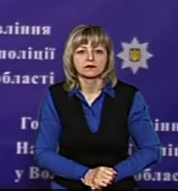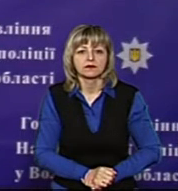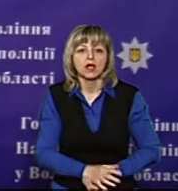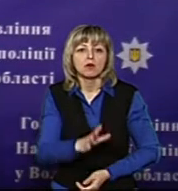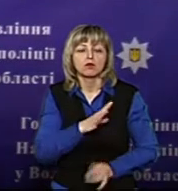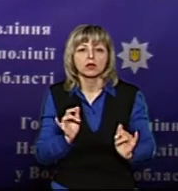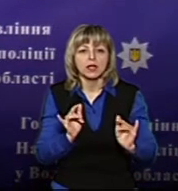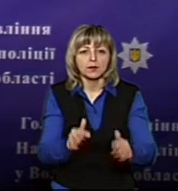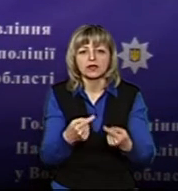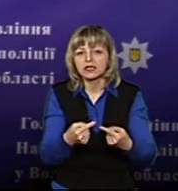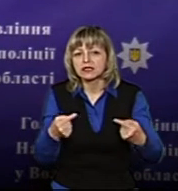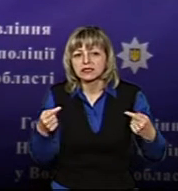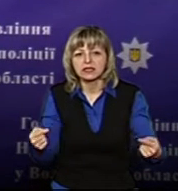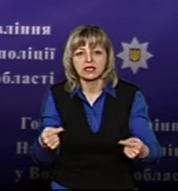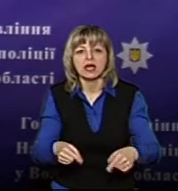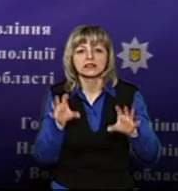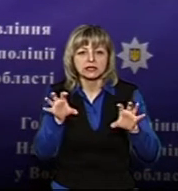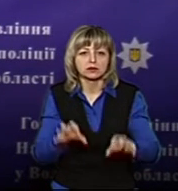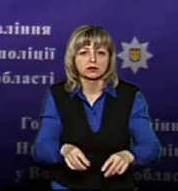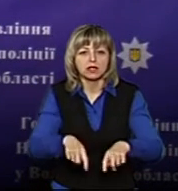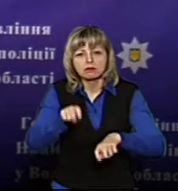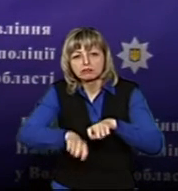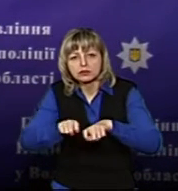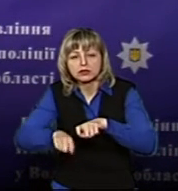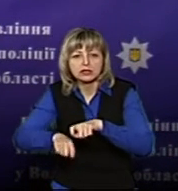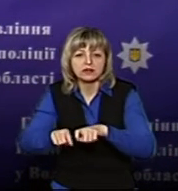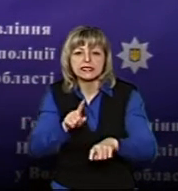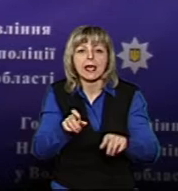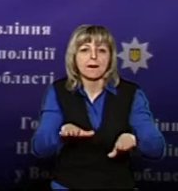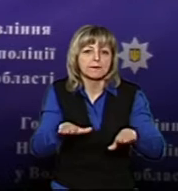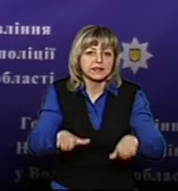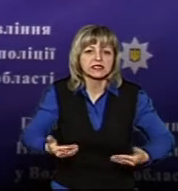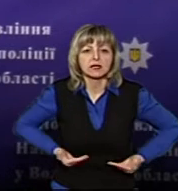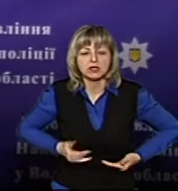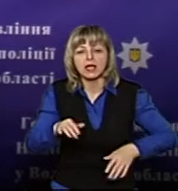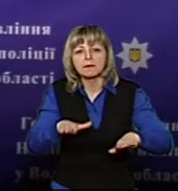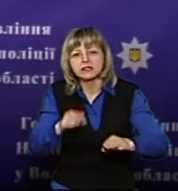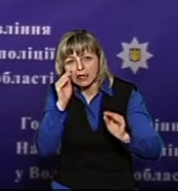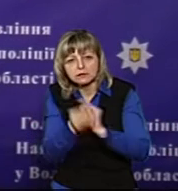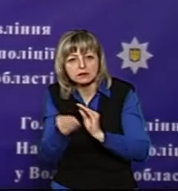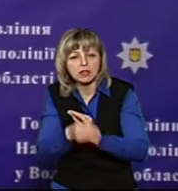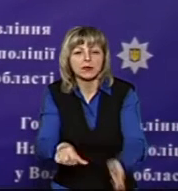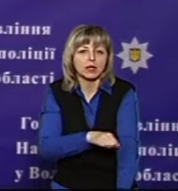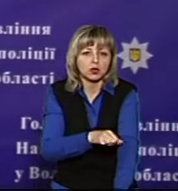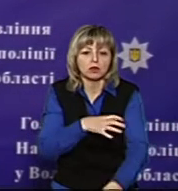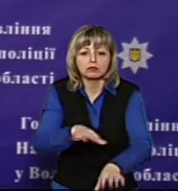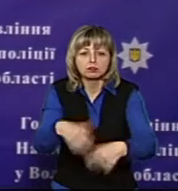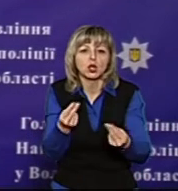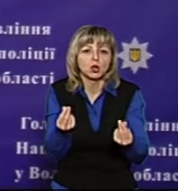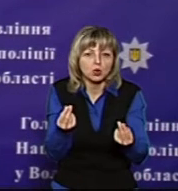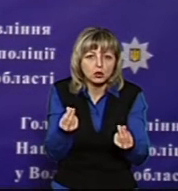Були проведені ряд санкціонованих обшуків за місцем проживання цих осіб. І по місцям збереження наркотиків були вилучені грошові